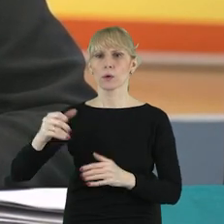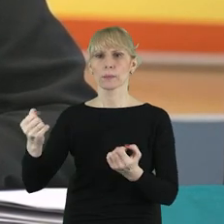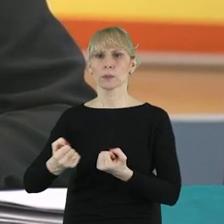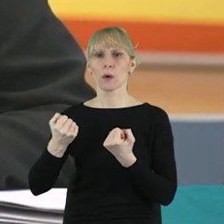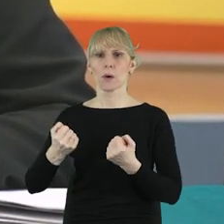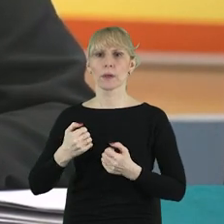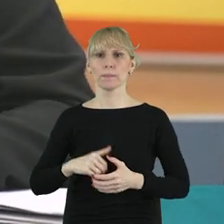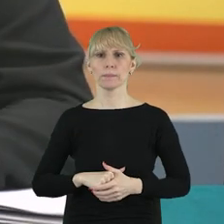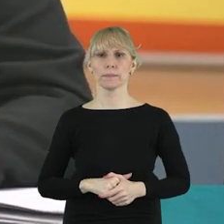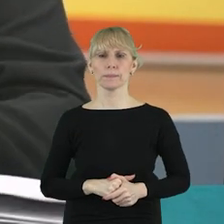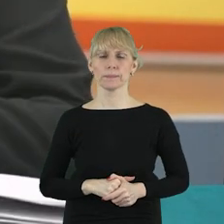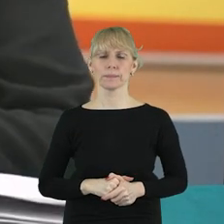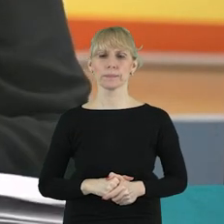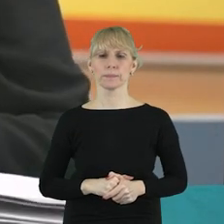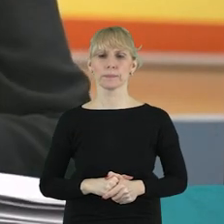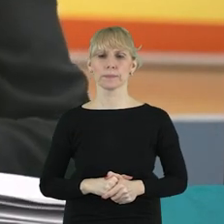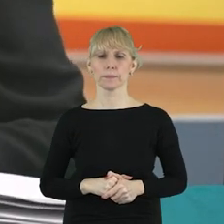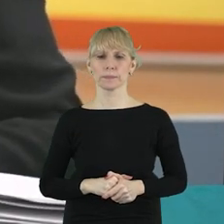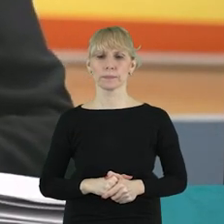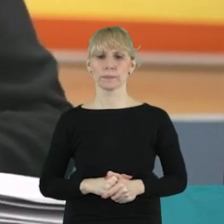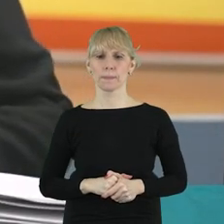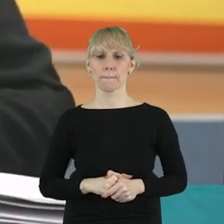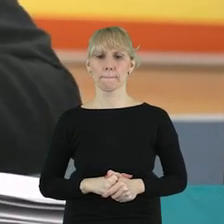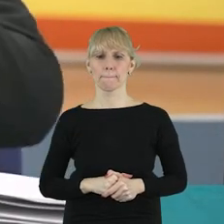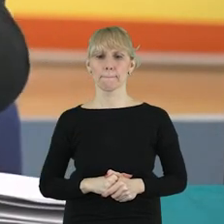Proszę bardzo, panie marszałku.